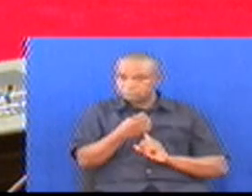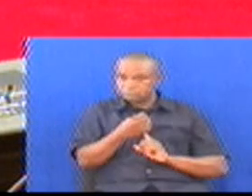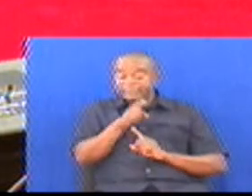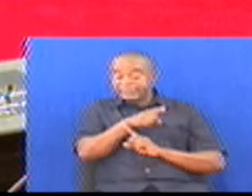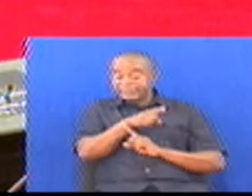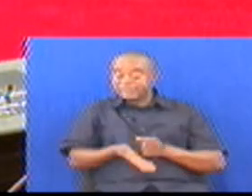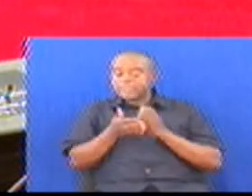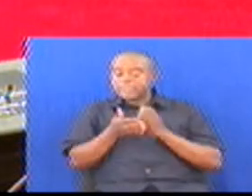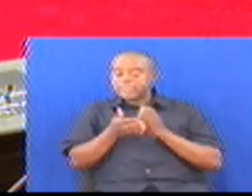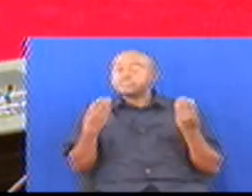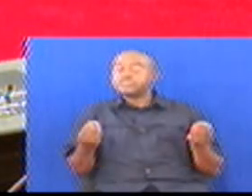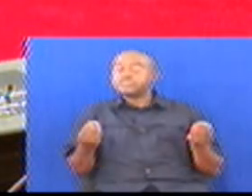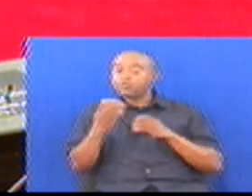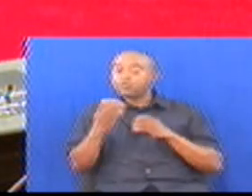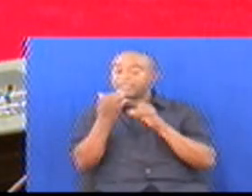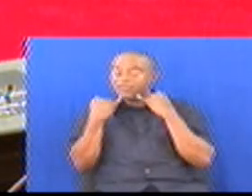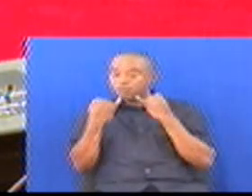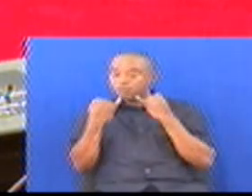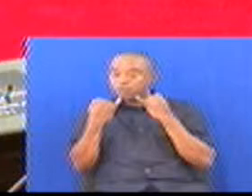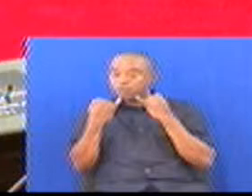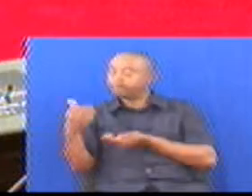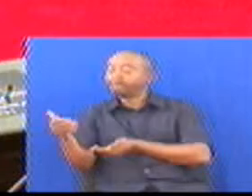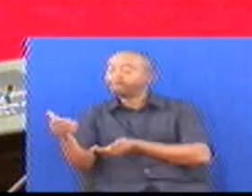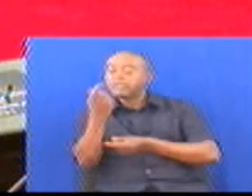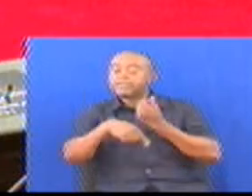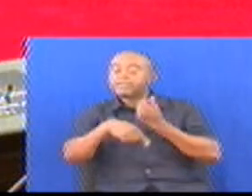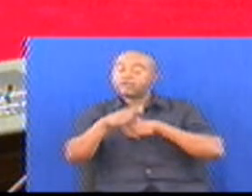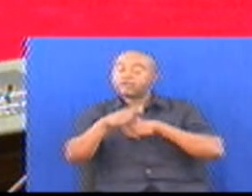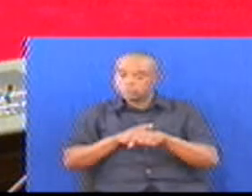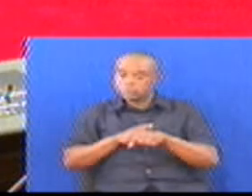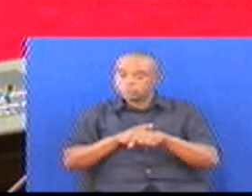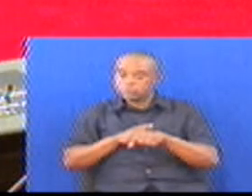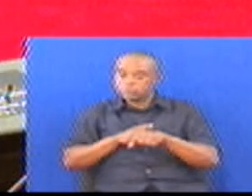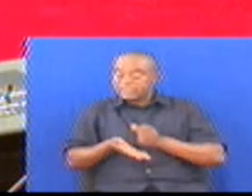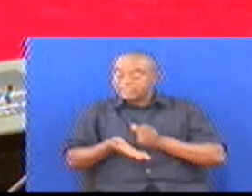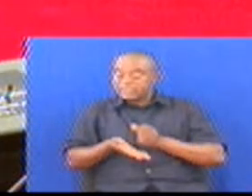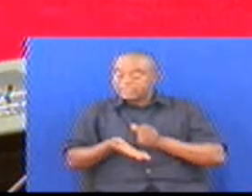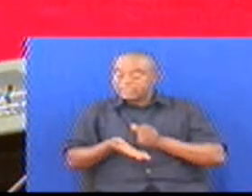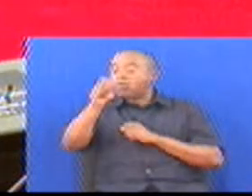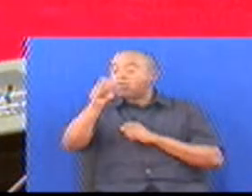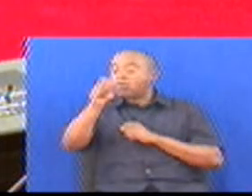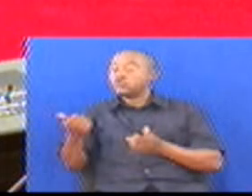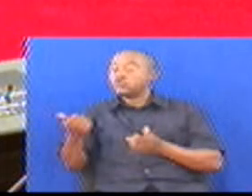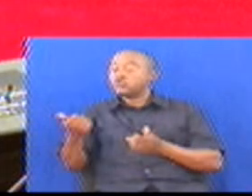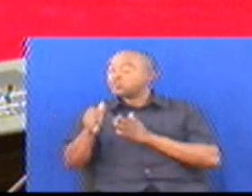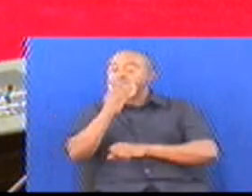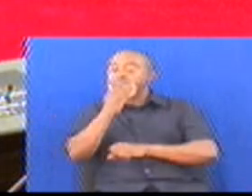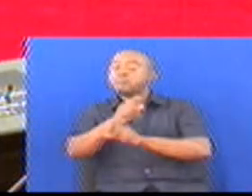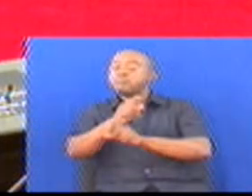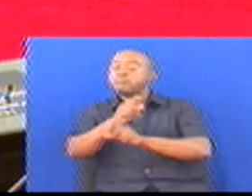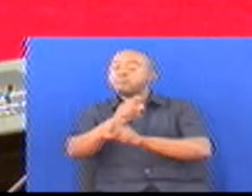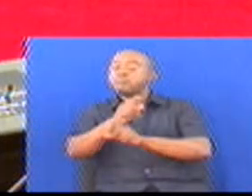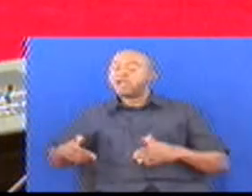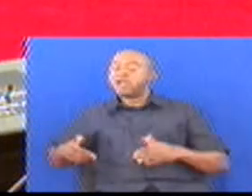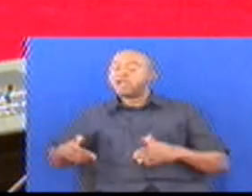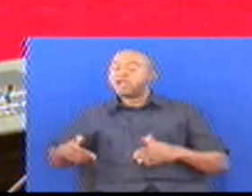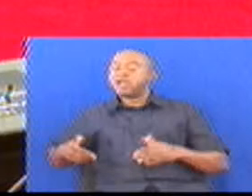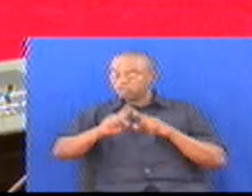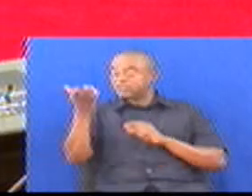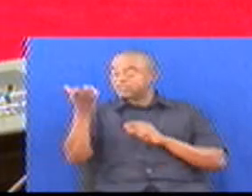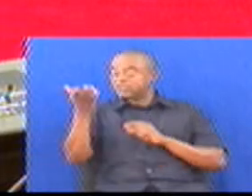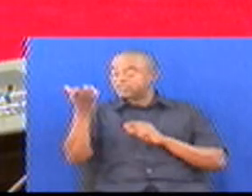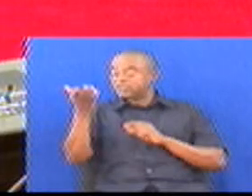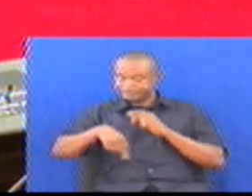taarifa za makusanyo kwa wakati, pamoja na kuwarahisishia wananchi kulipia huduma mbalimbali za serikali. Mbili